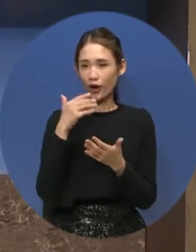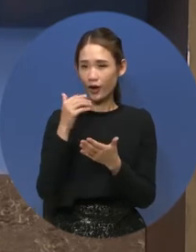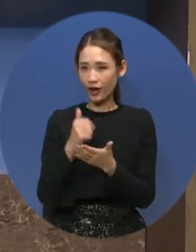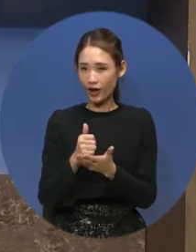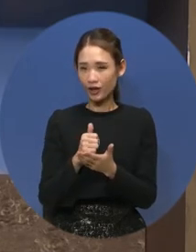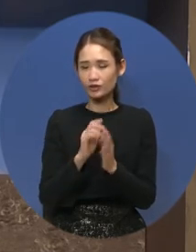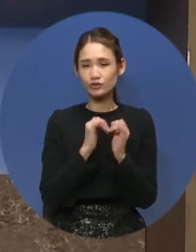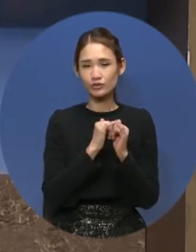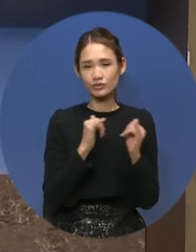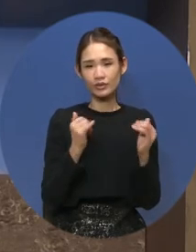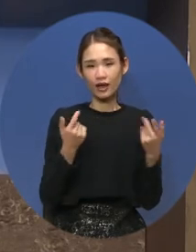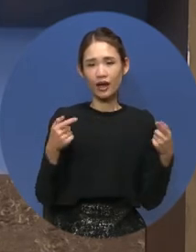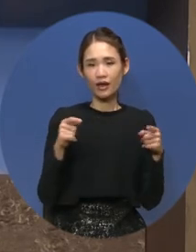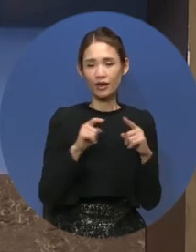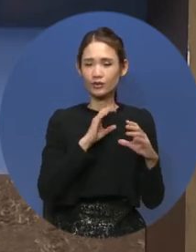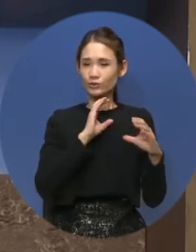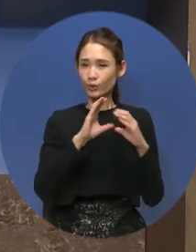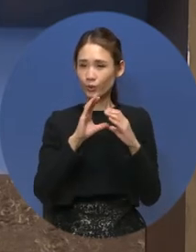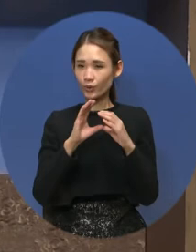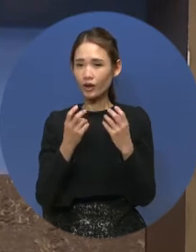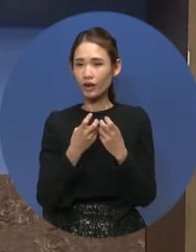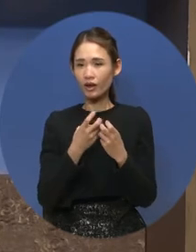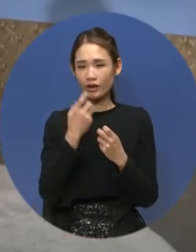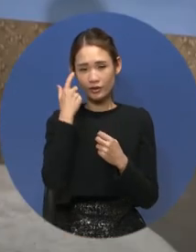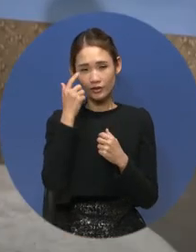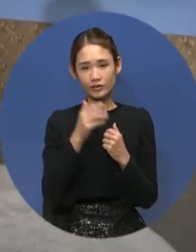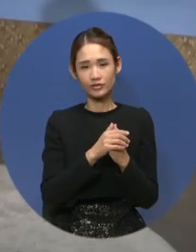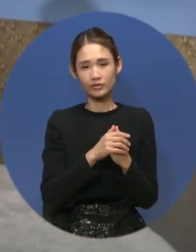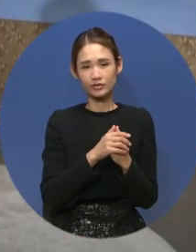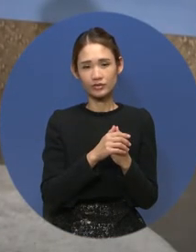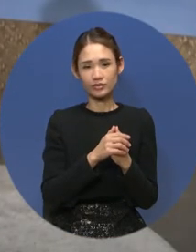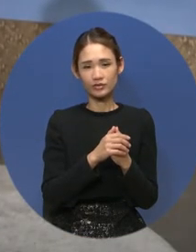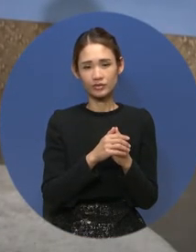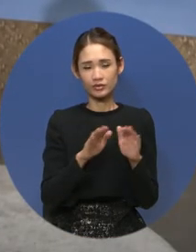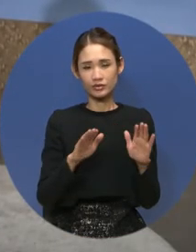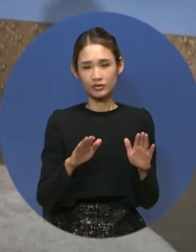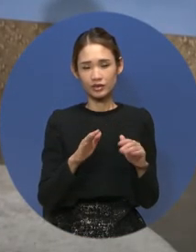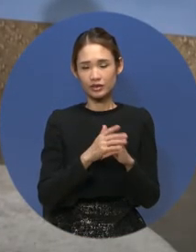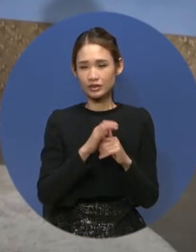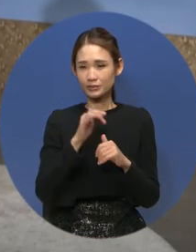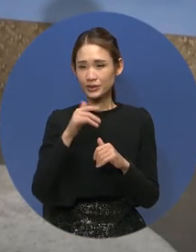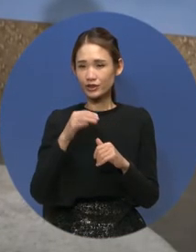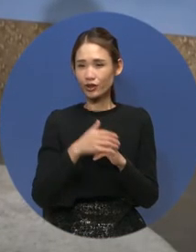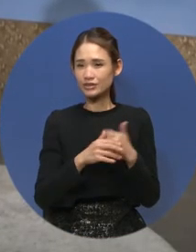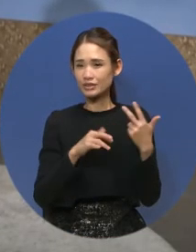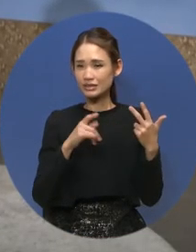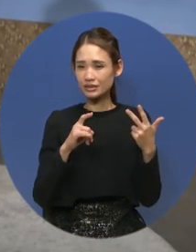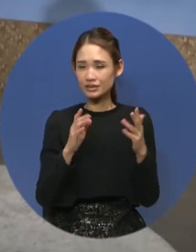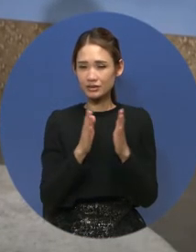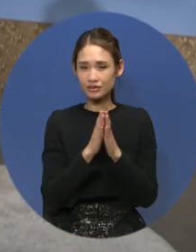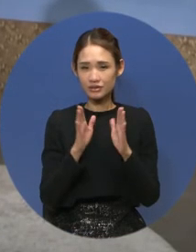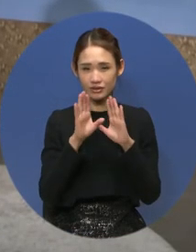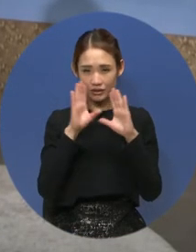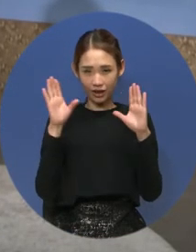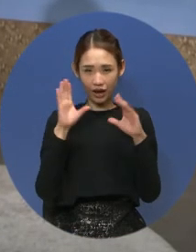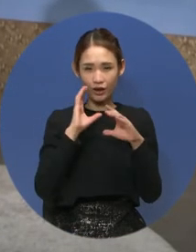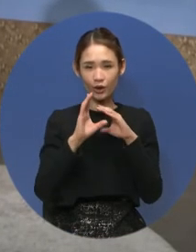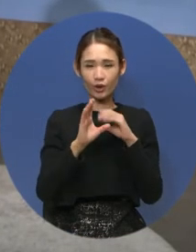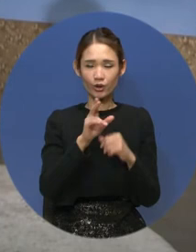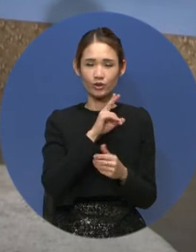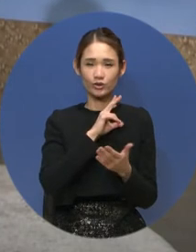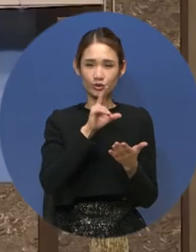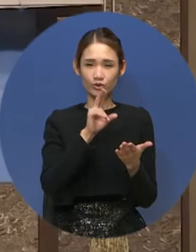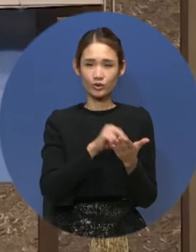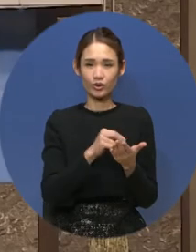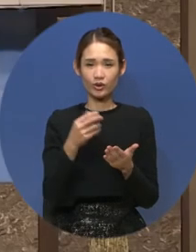이 주민들과 어떻게 소통을 하고 계신가요? 민선 7기 들어와서 탁 트인 영등포라는 저